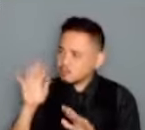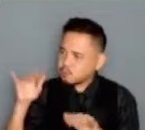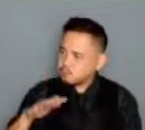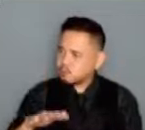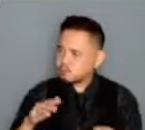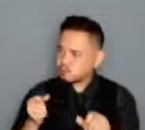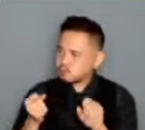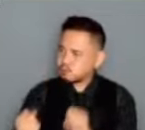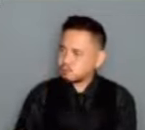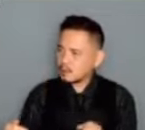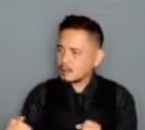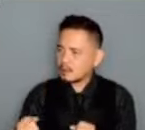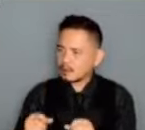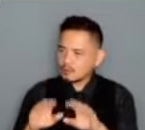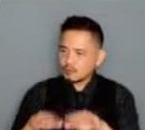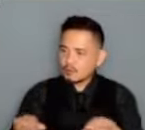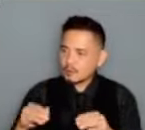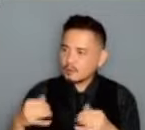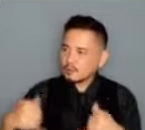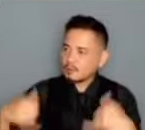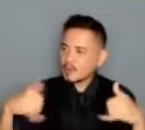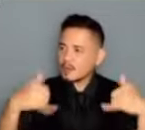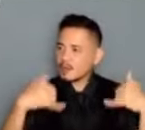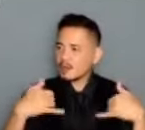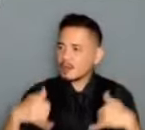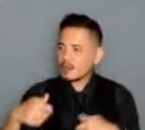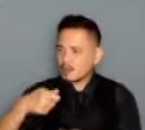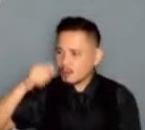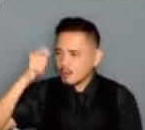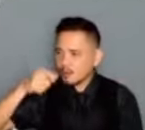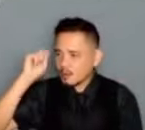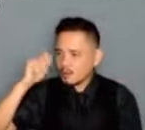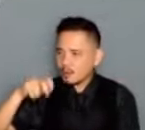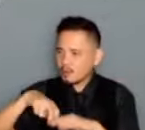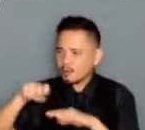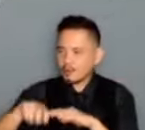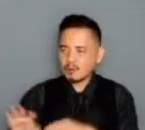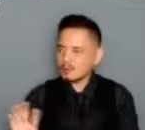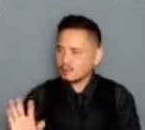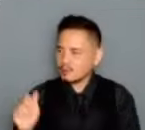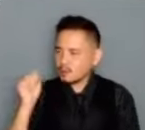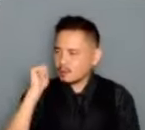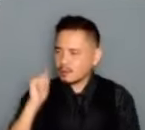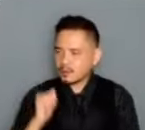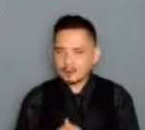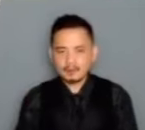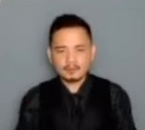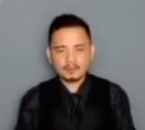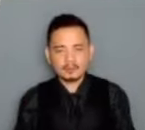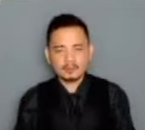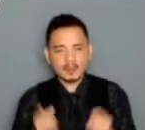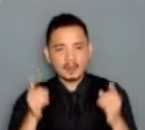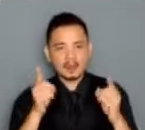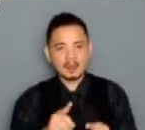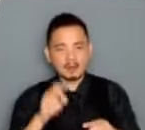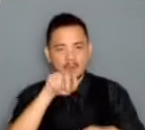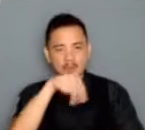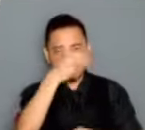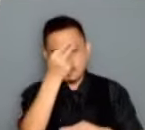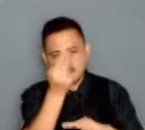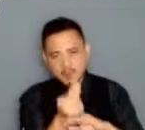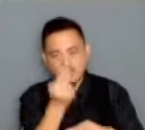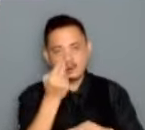bata naliligo doon, so medyo siya pagtalon. Ayon sa pulisya, posibleng nabagok ang ulo ng bata sa bato bago